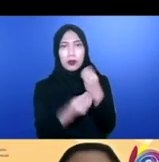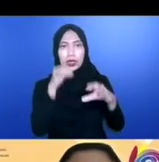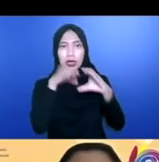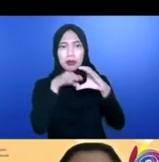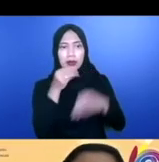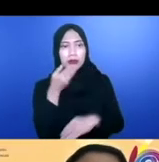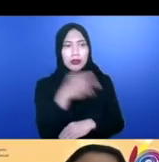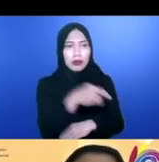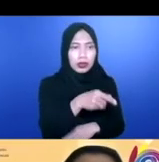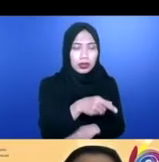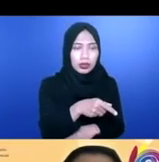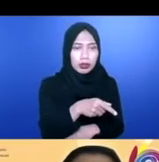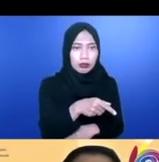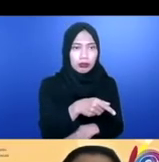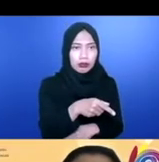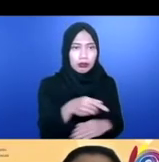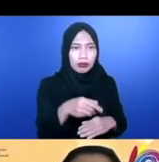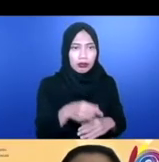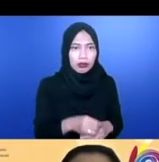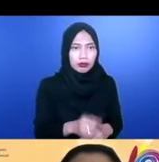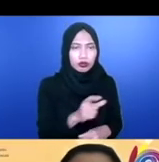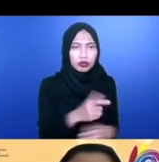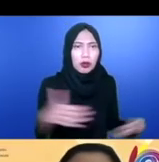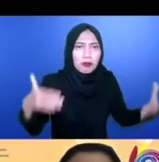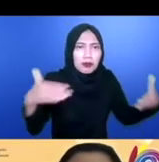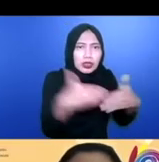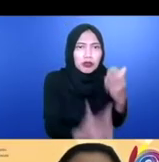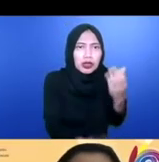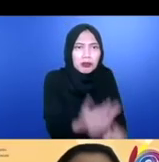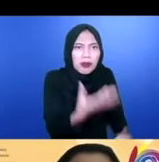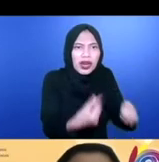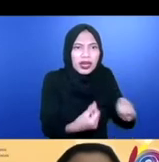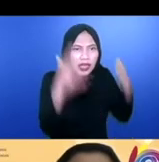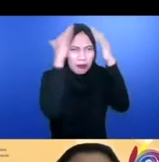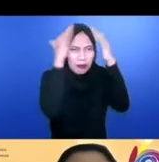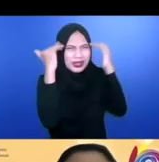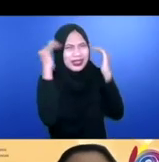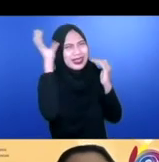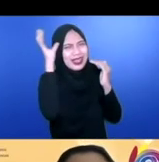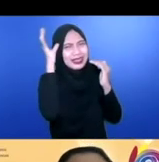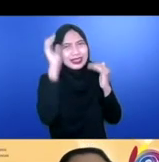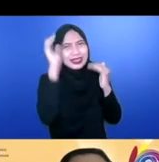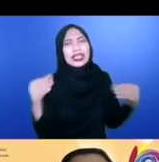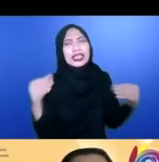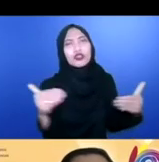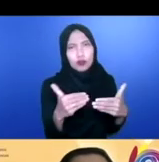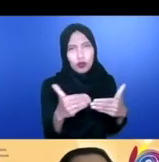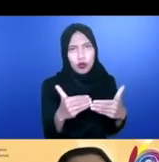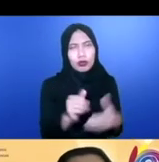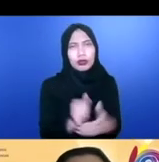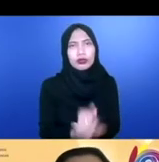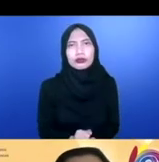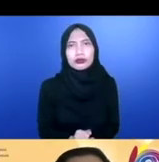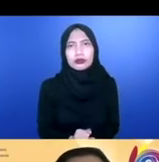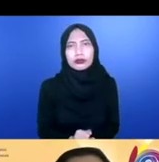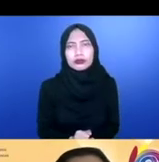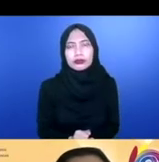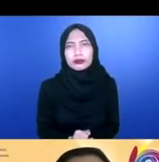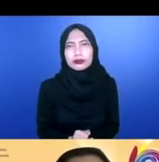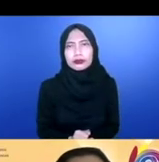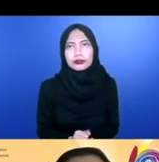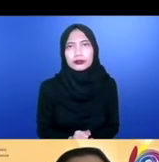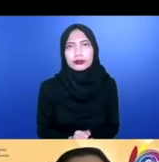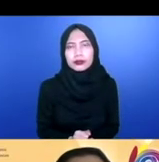asuransi kebakaran, mungkin dia kurang paham. Nah, kita lihat bisa di, saya kalau boleh